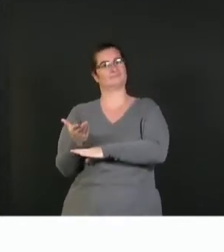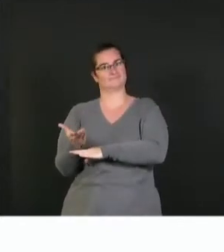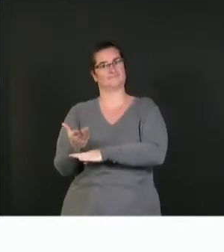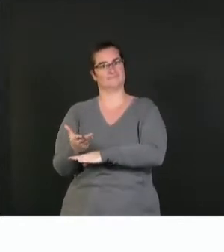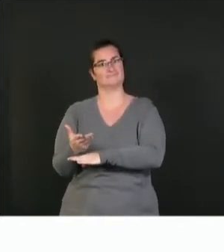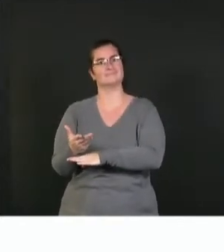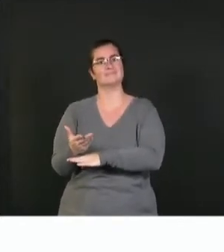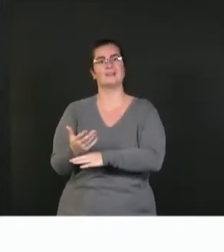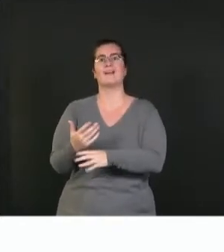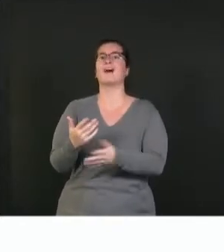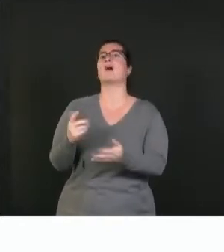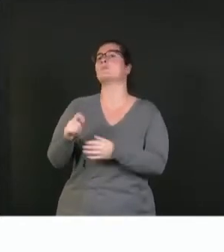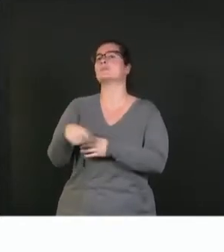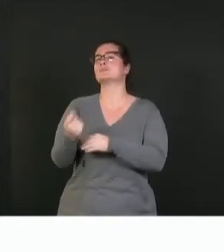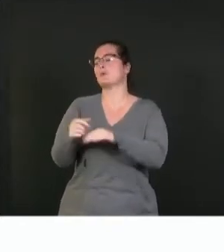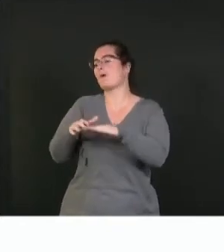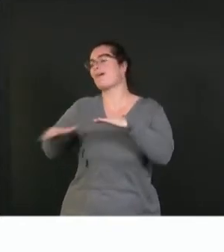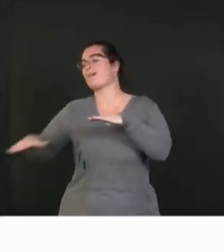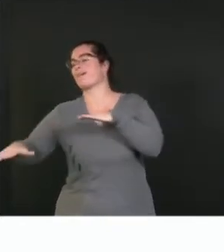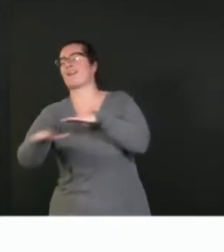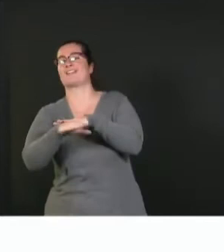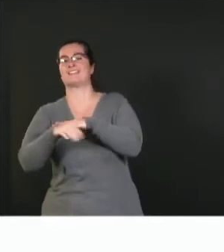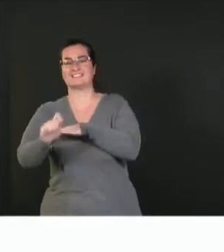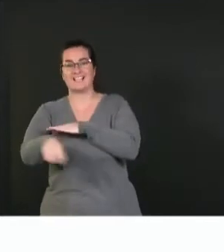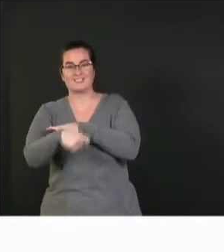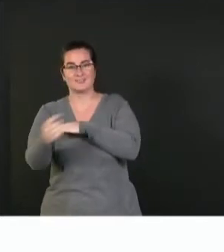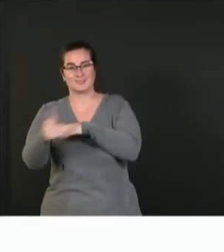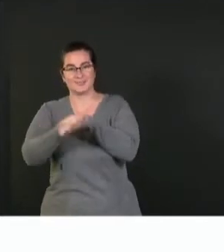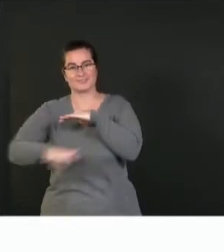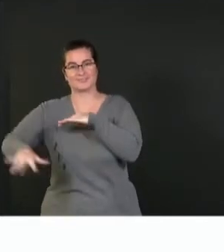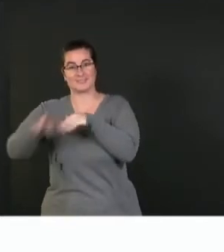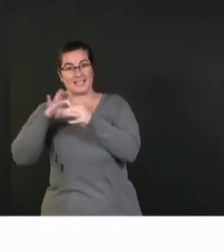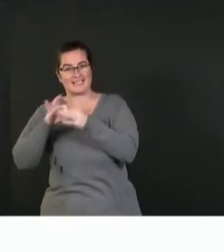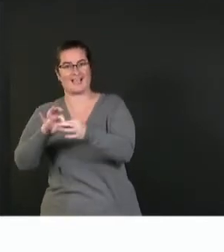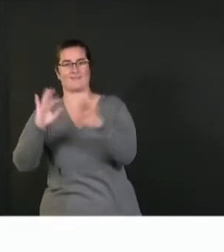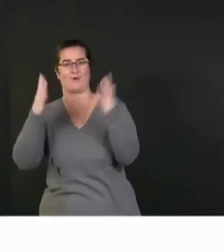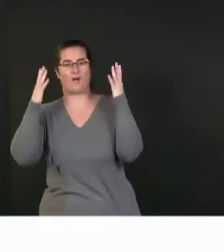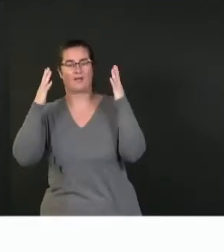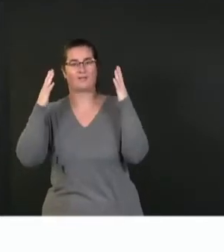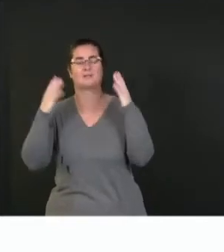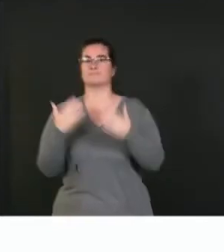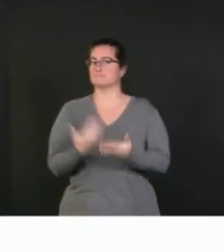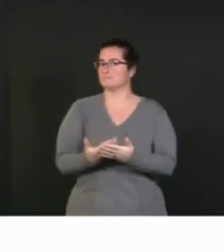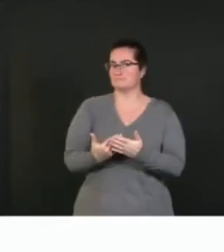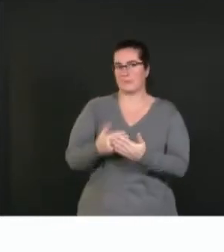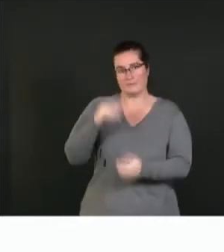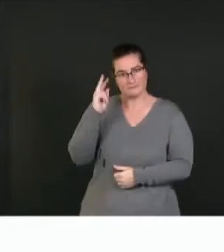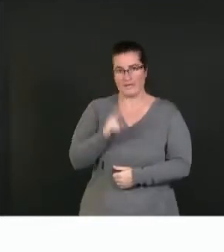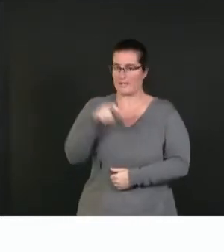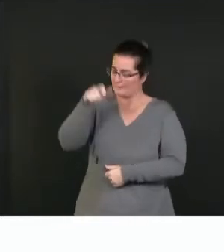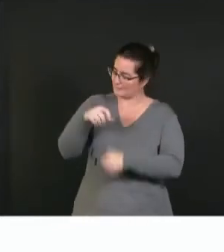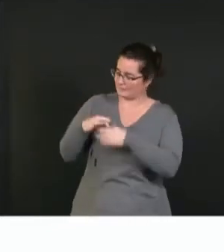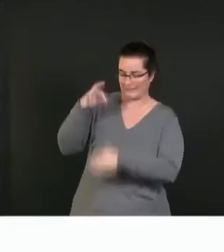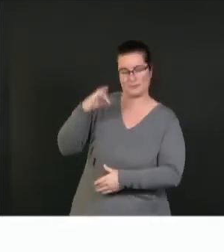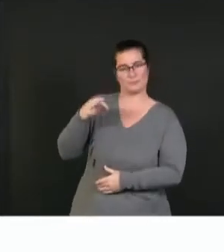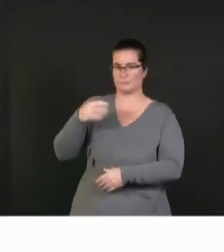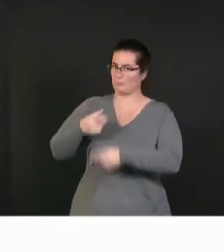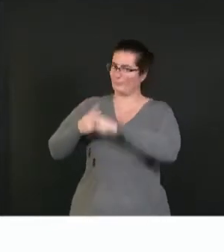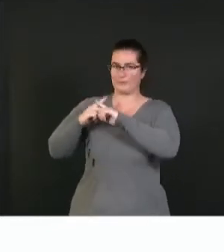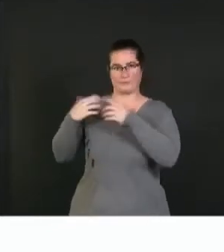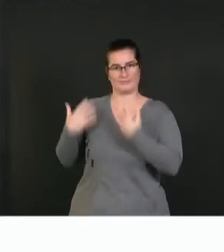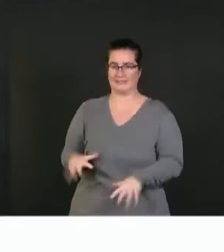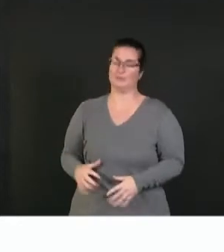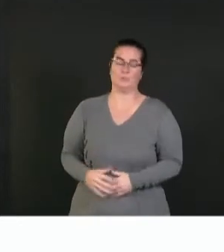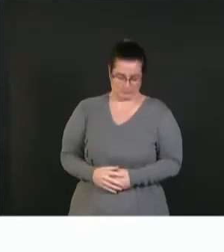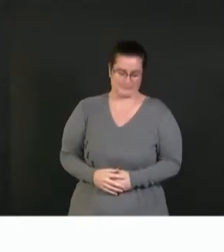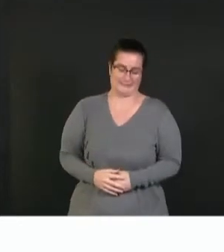manière indirecte aussi à tous ces espaces de naturalité, etc. Donc une vraie volonté, les outils, je vous rejoins, il y a des outils qui existent,